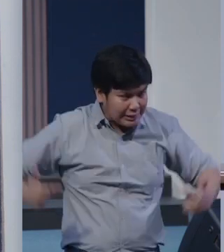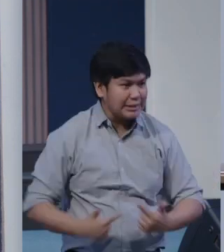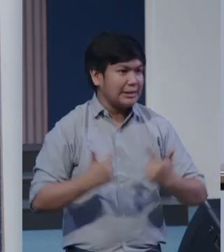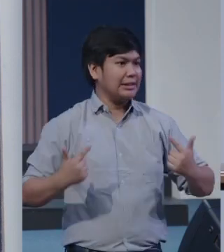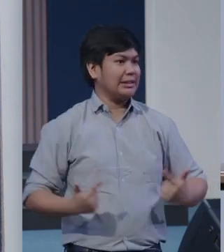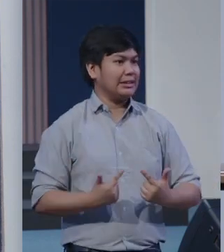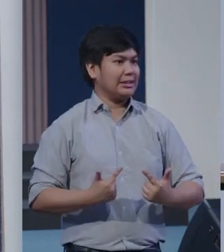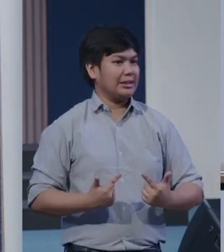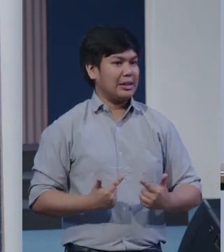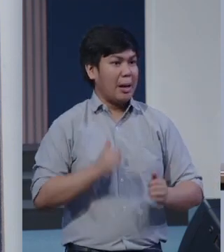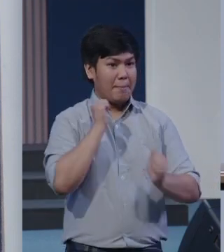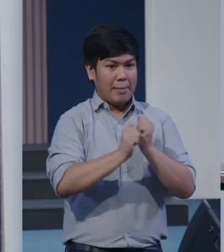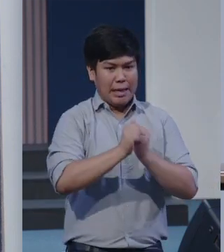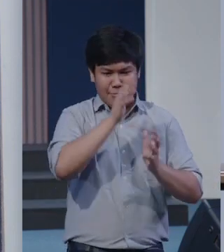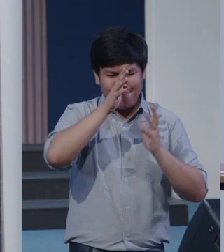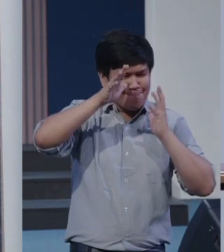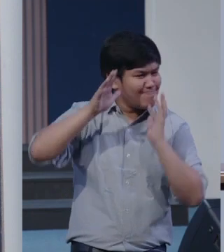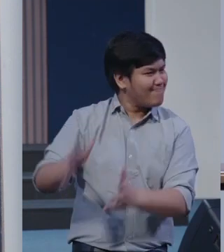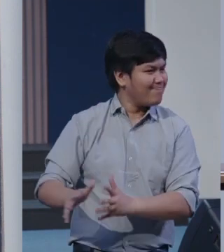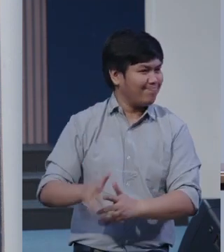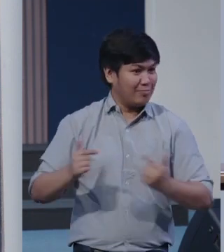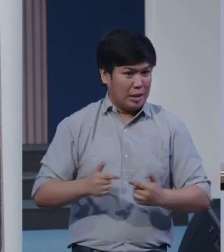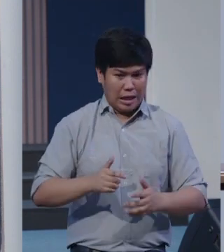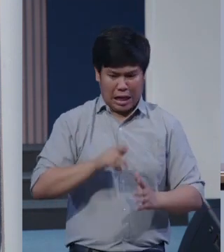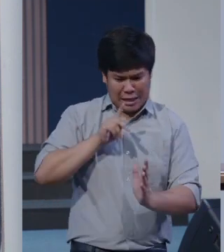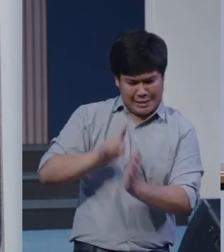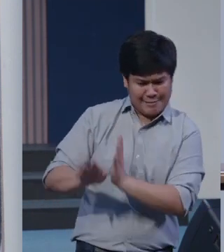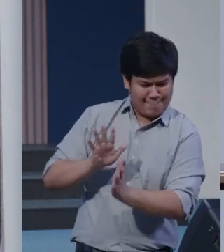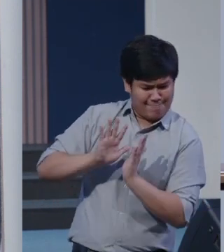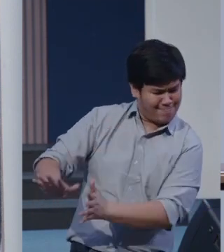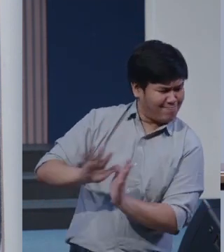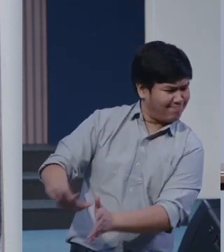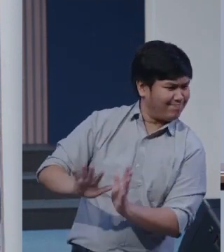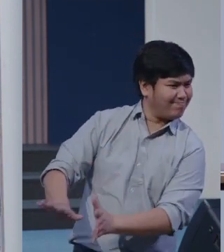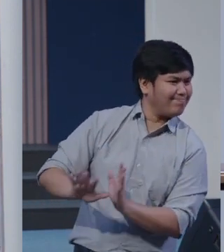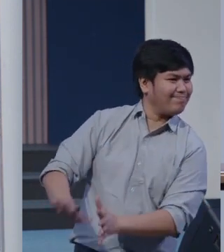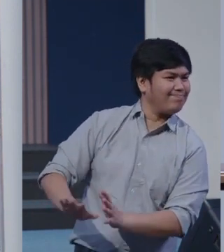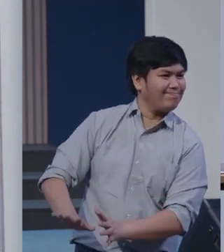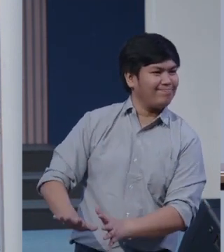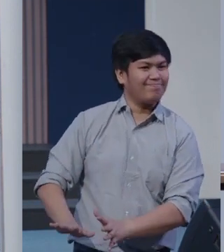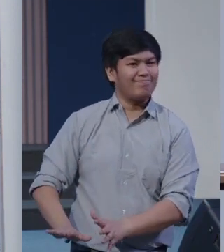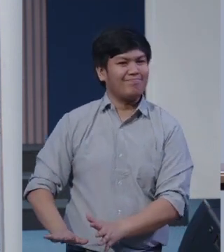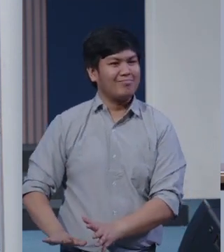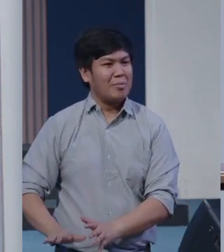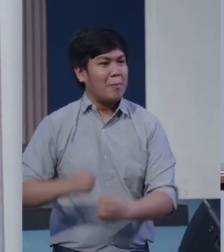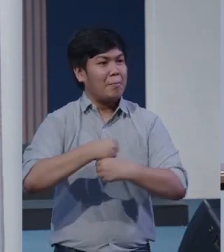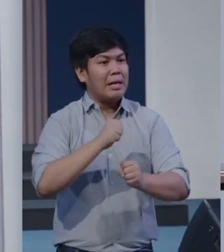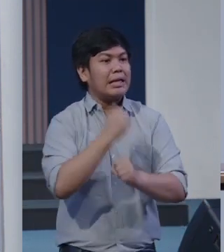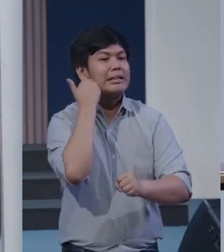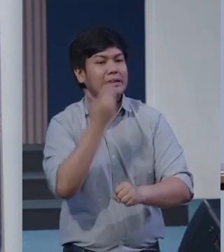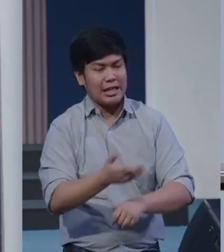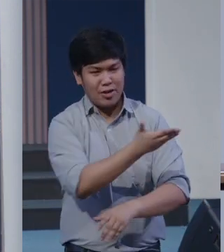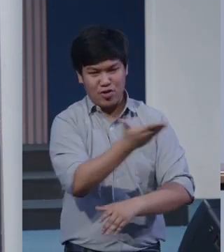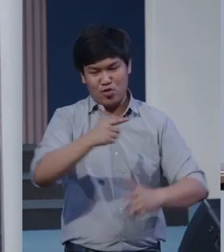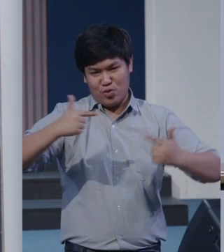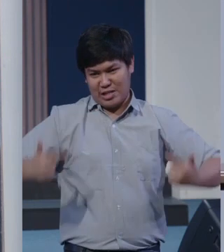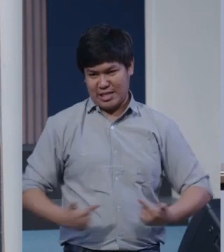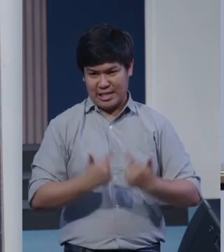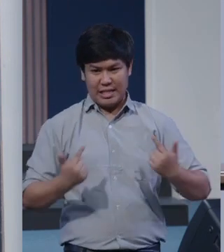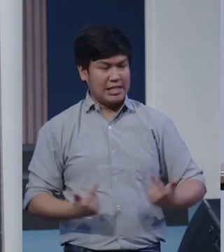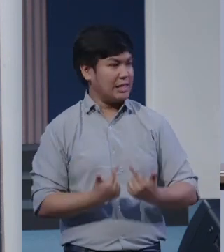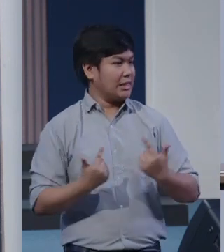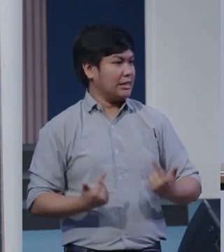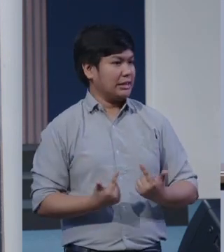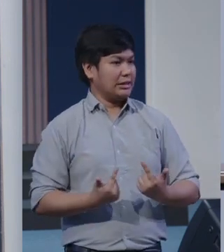Christ seek the things that are above where Christ is seated at the right hand of god So therefore put to Death